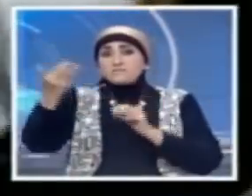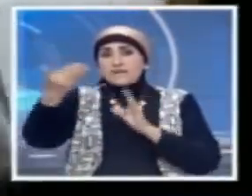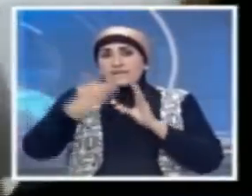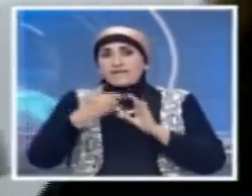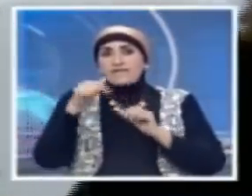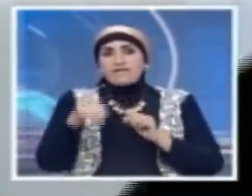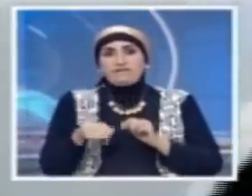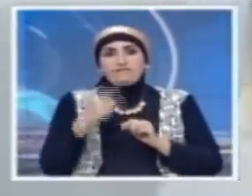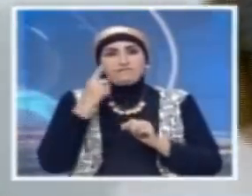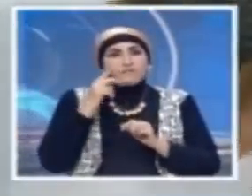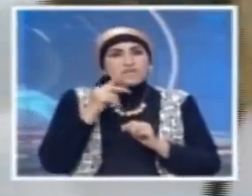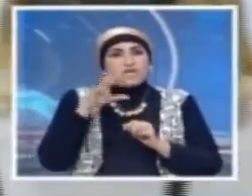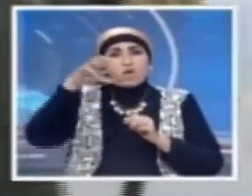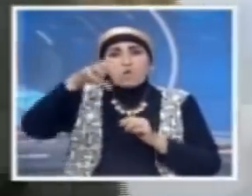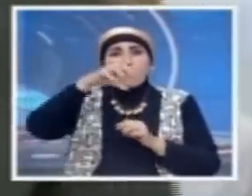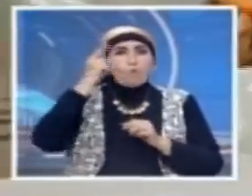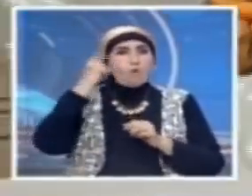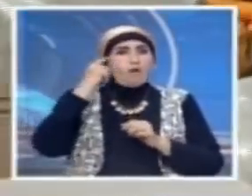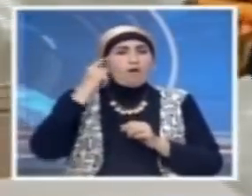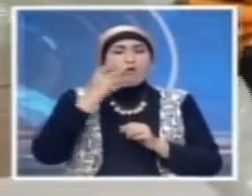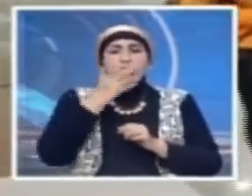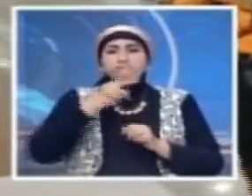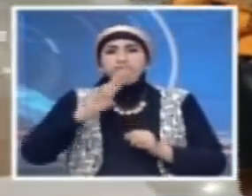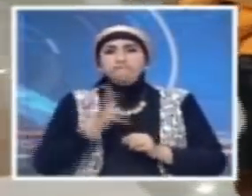المصريين من الدول التي ظهر بها